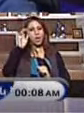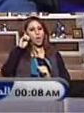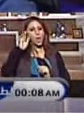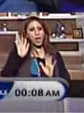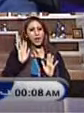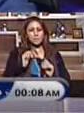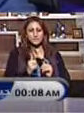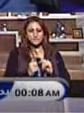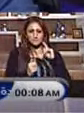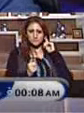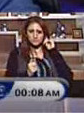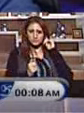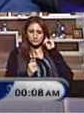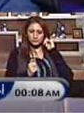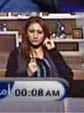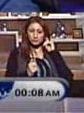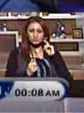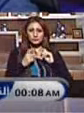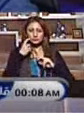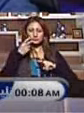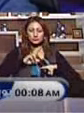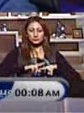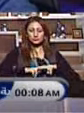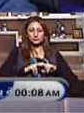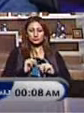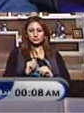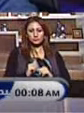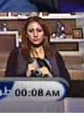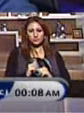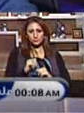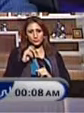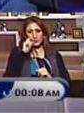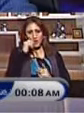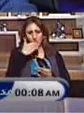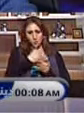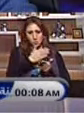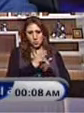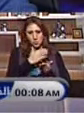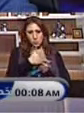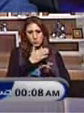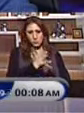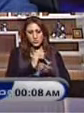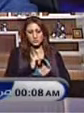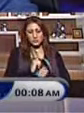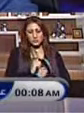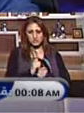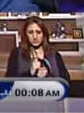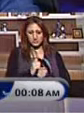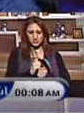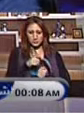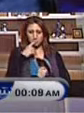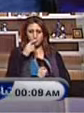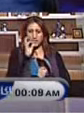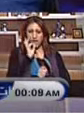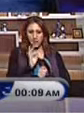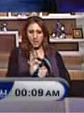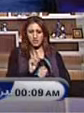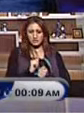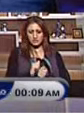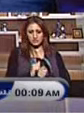وقاربوا يعني سبحان الله رجل ورث تلكه مثقله بديون بالله عليك هل